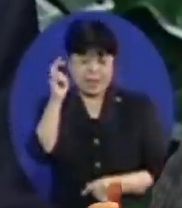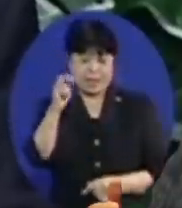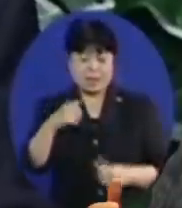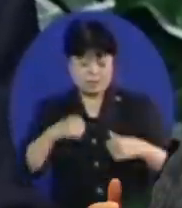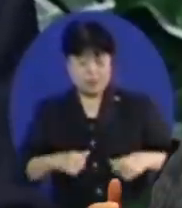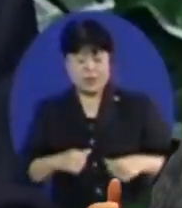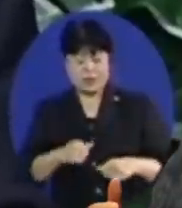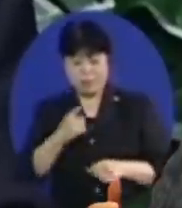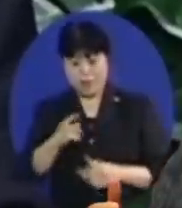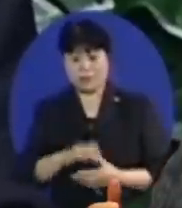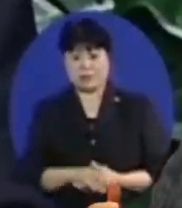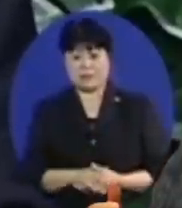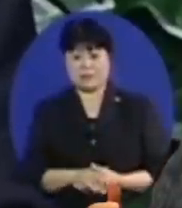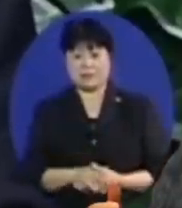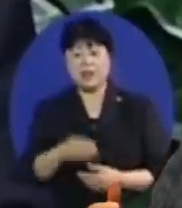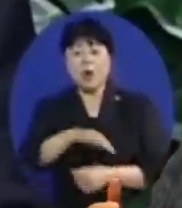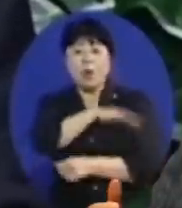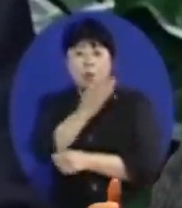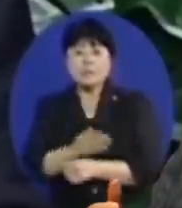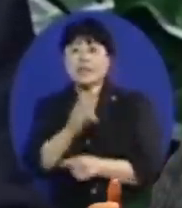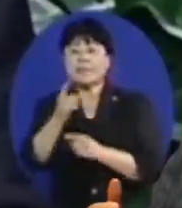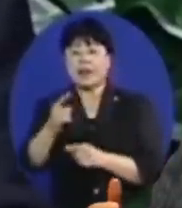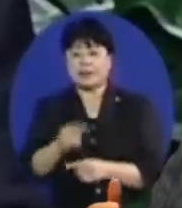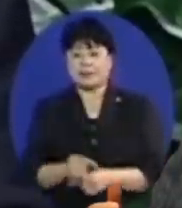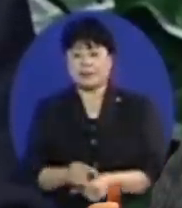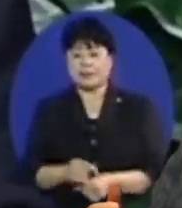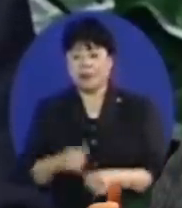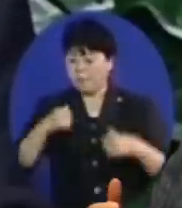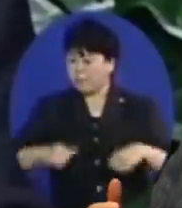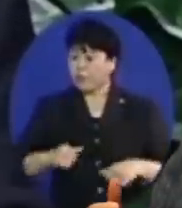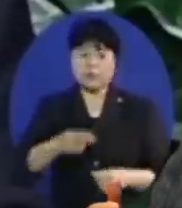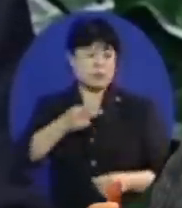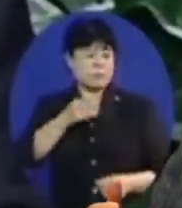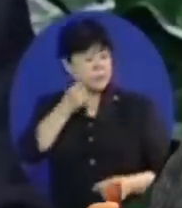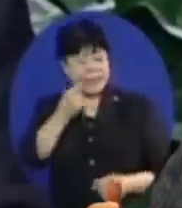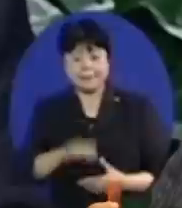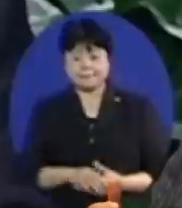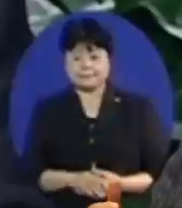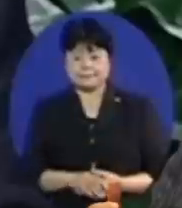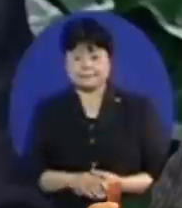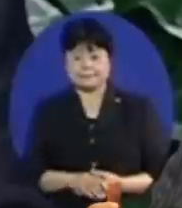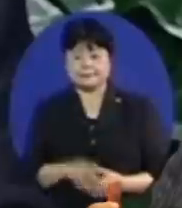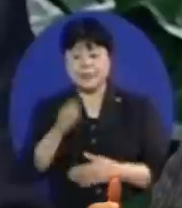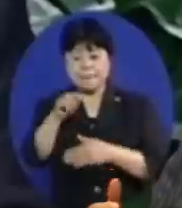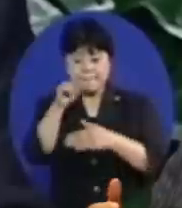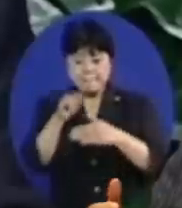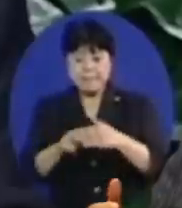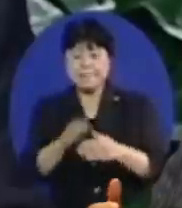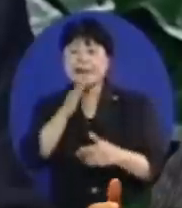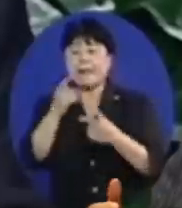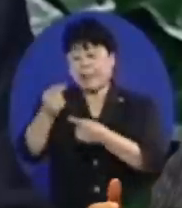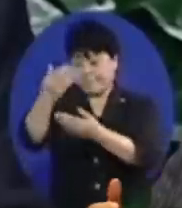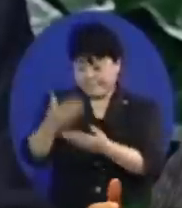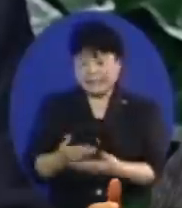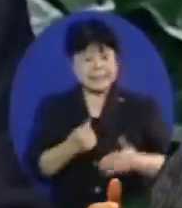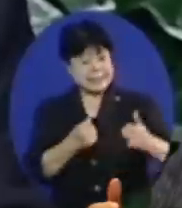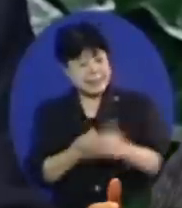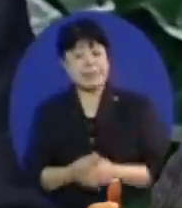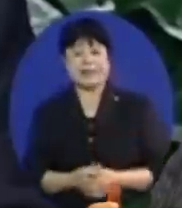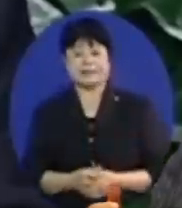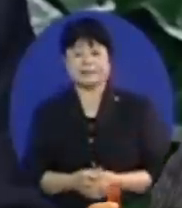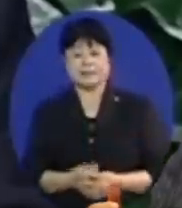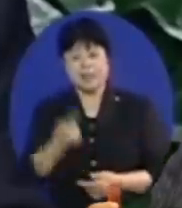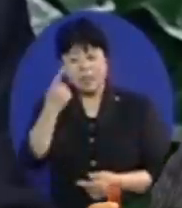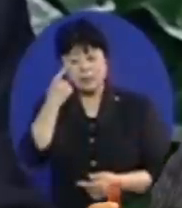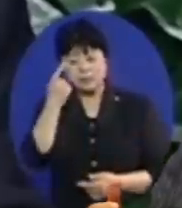포기하십시오. 그러나 그 권사님 말하기를 나는 절대 보기 못해. 그때 그 말씀을 내가 아멘으로 받아들였으니까 내